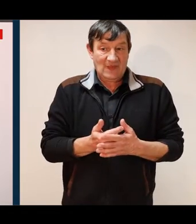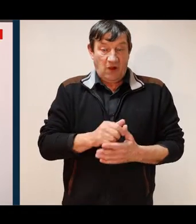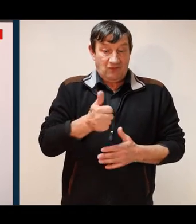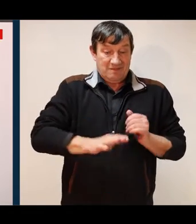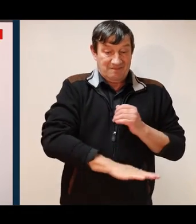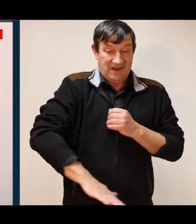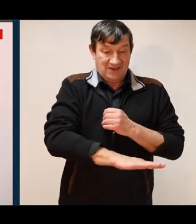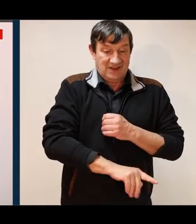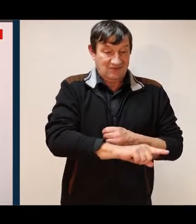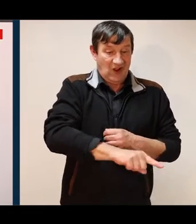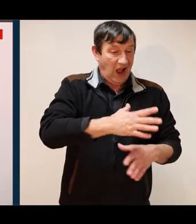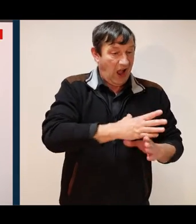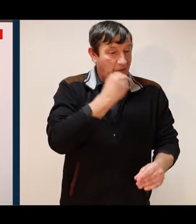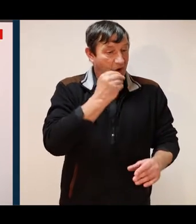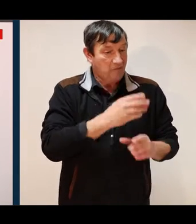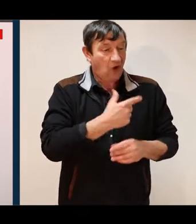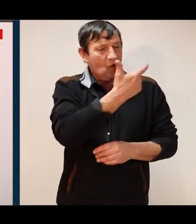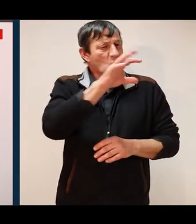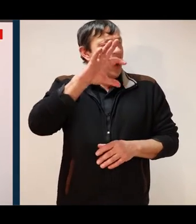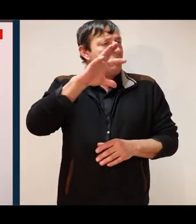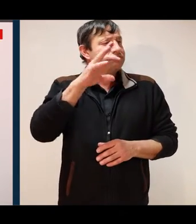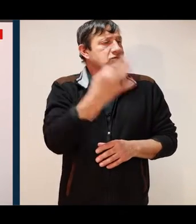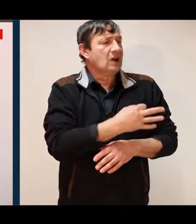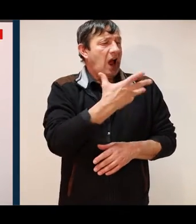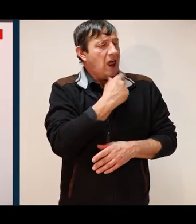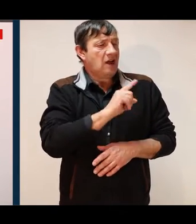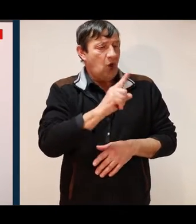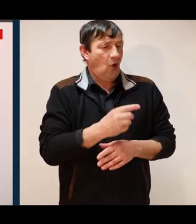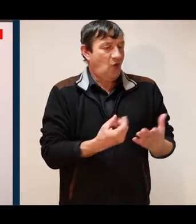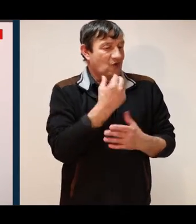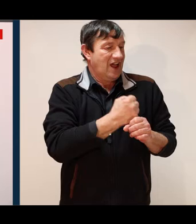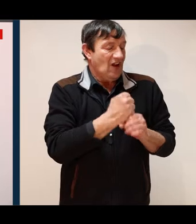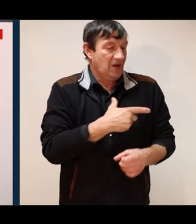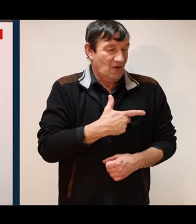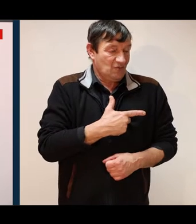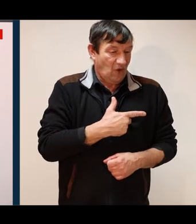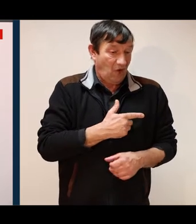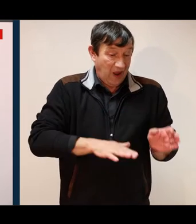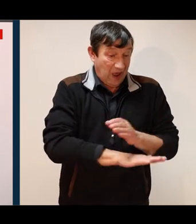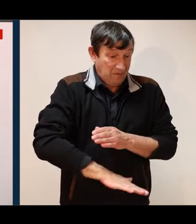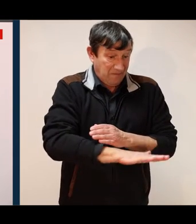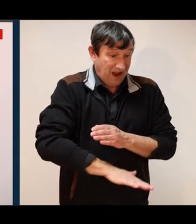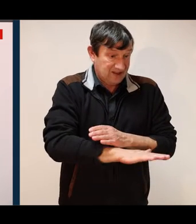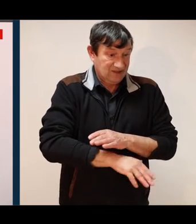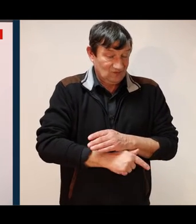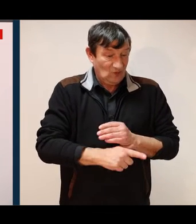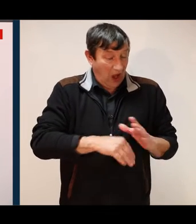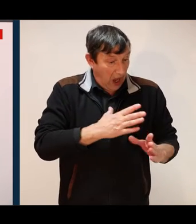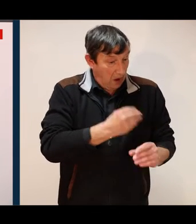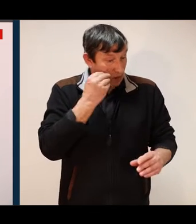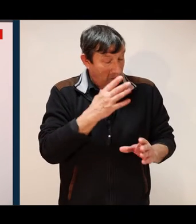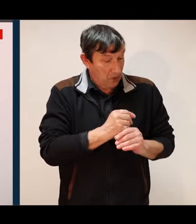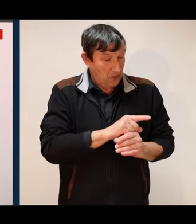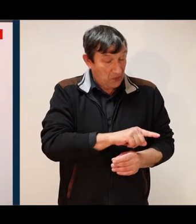au départ une courbe d'apprentissage. On n'est pas à 200% à l'aise dans son nouveau poste quand on y rentre. Donc, on a une période